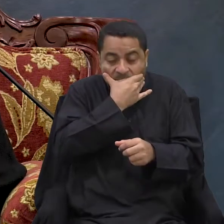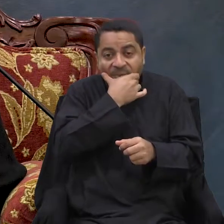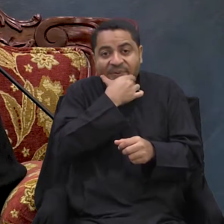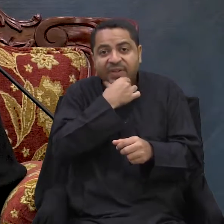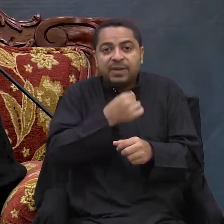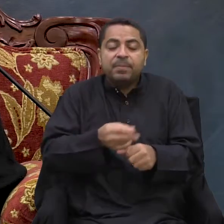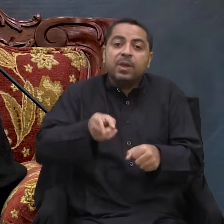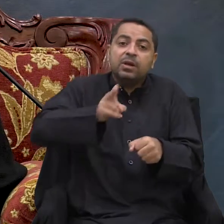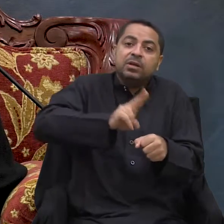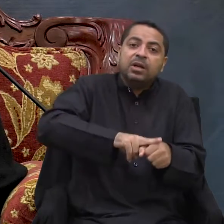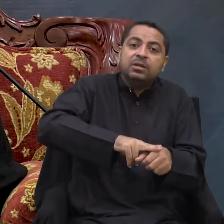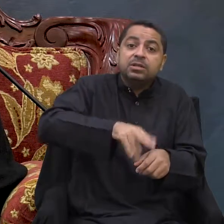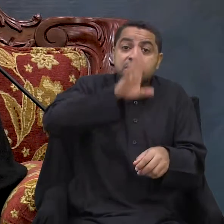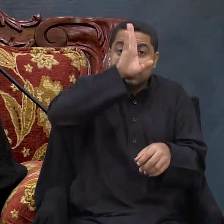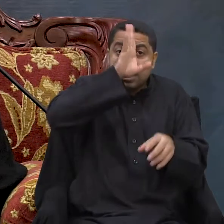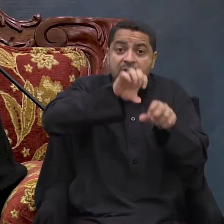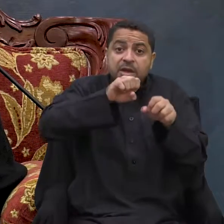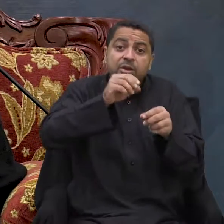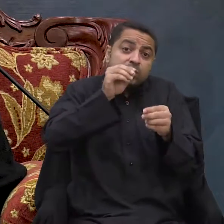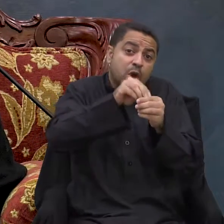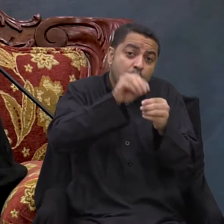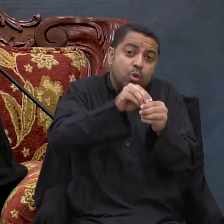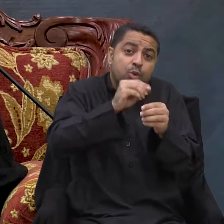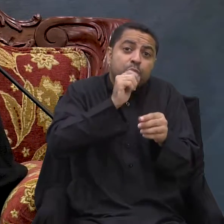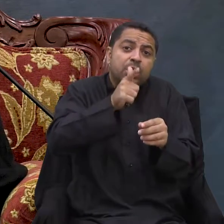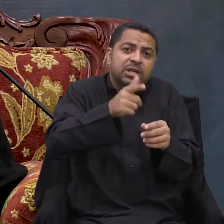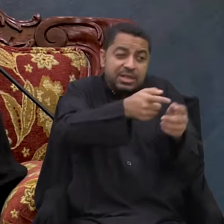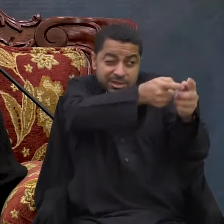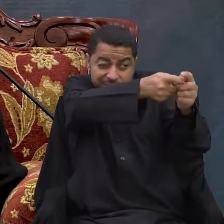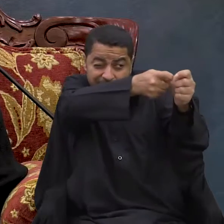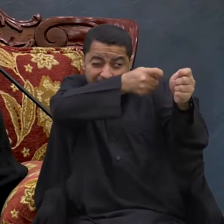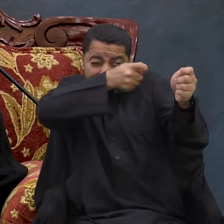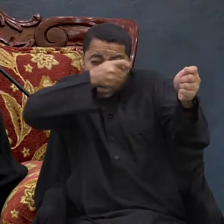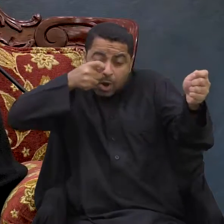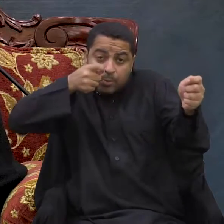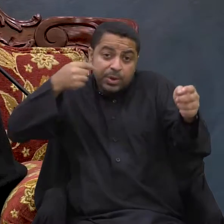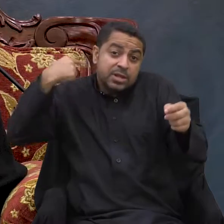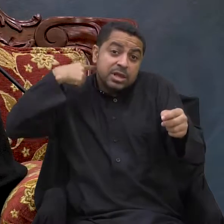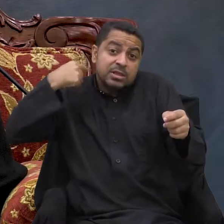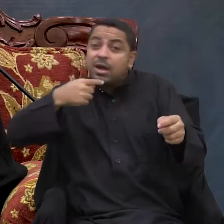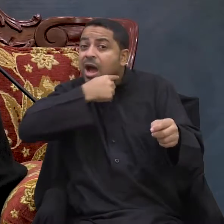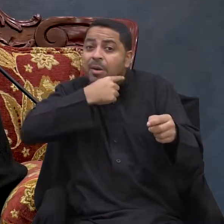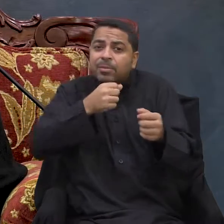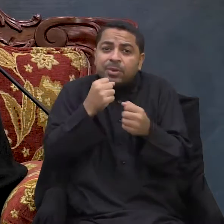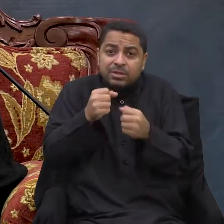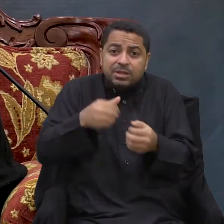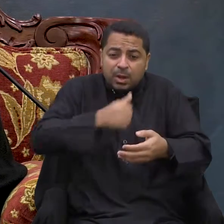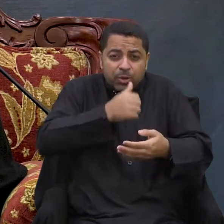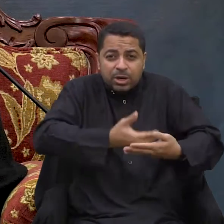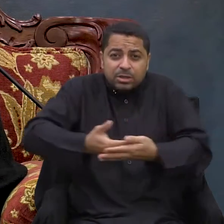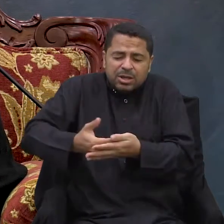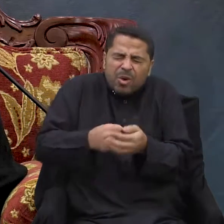قالوا: لما وقع السهم في رقبة الطيف فك يده من